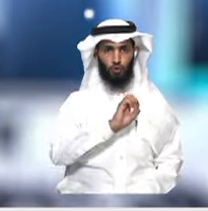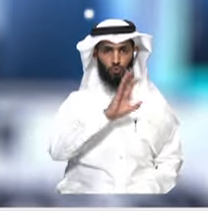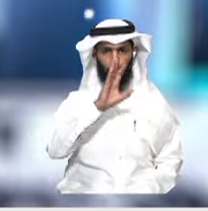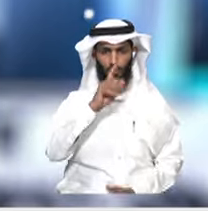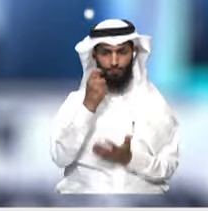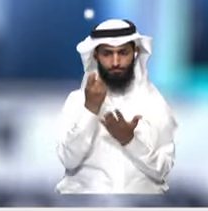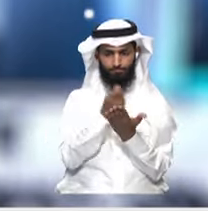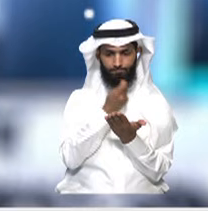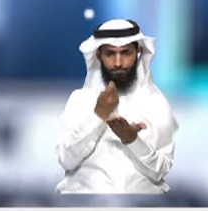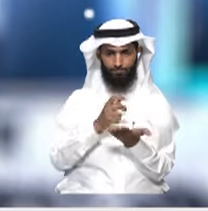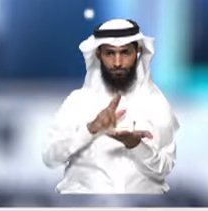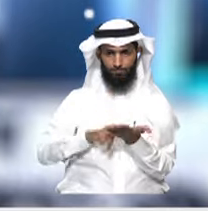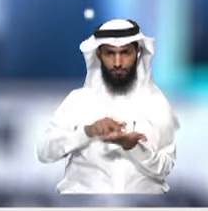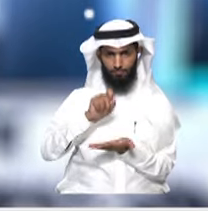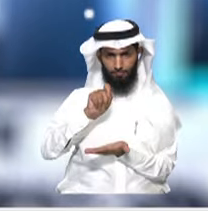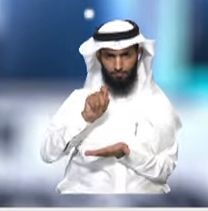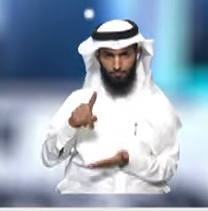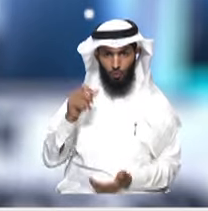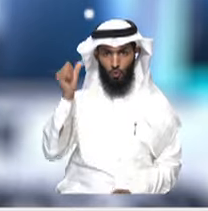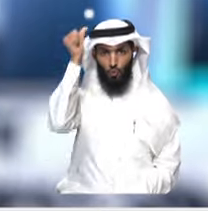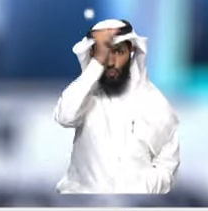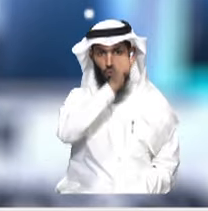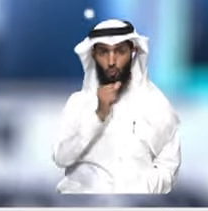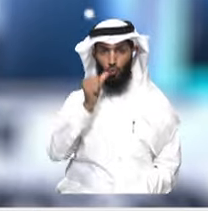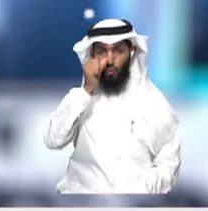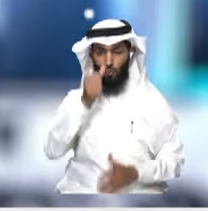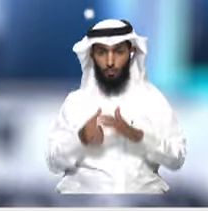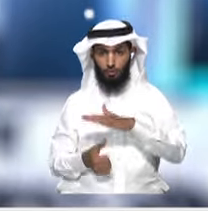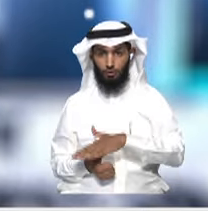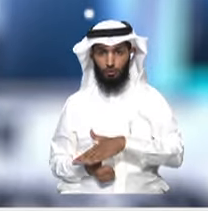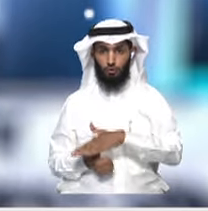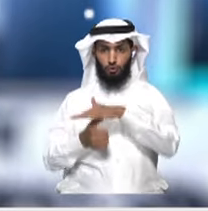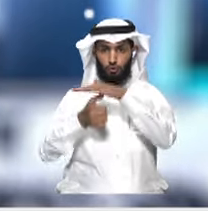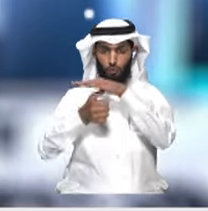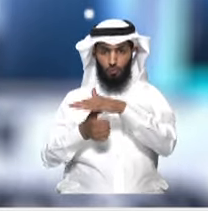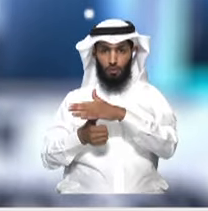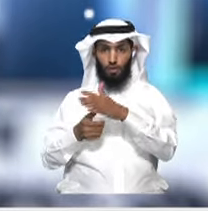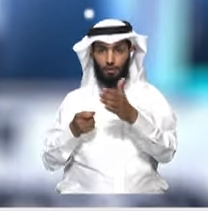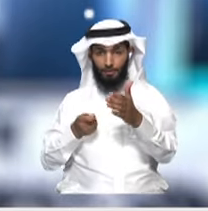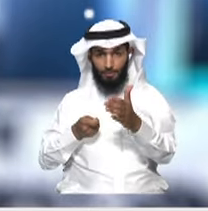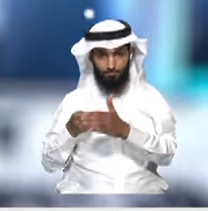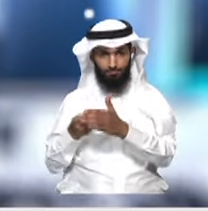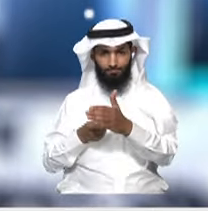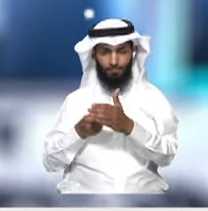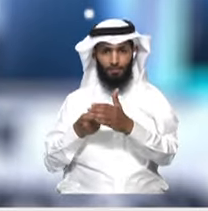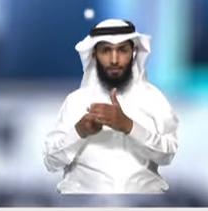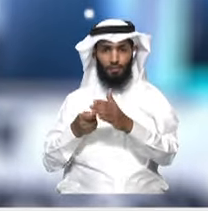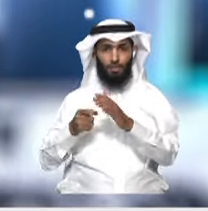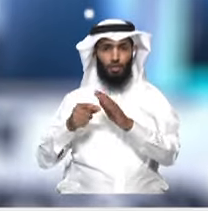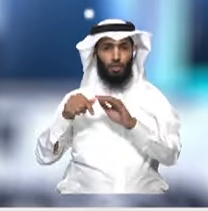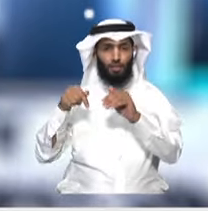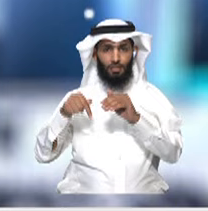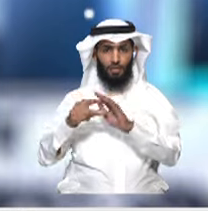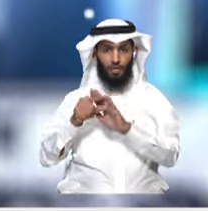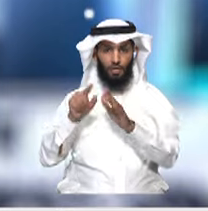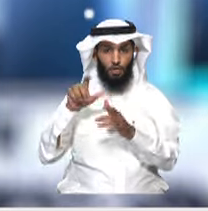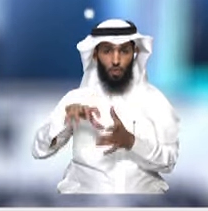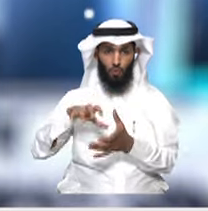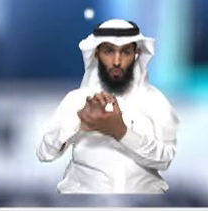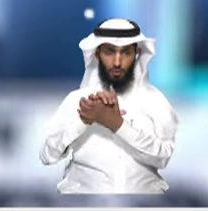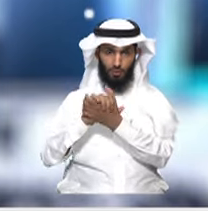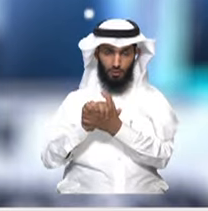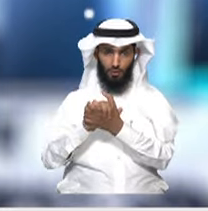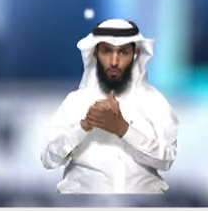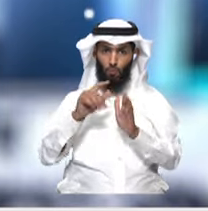الرئيسه سهلي ورق زودي رئيسه جمهوريه اثيوبيا الفيدراليه الديمقراطيه الصديقه